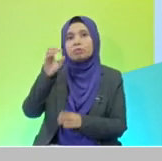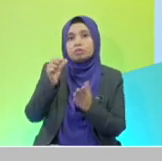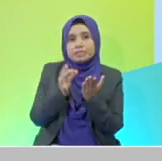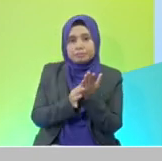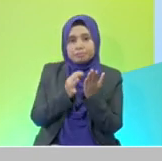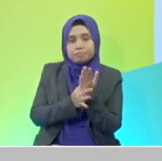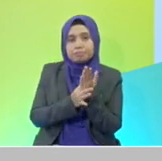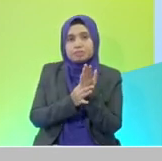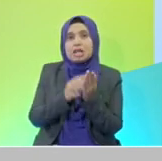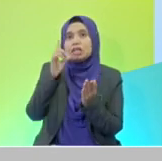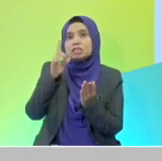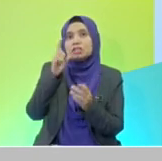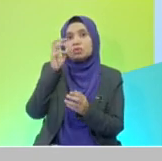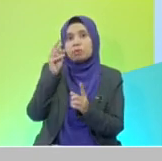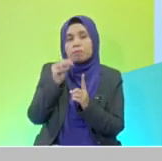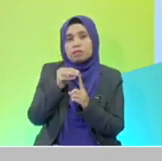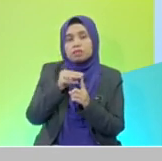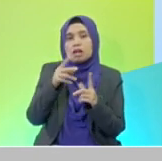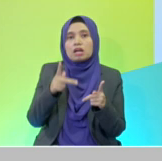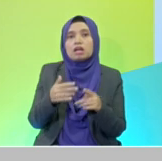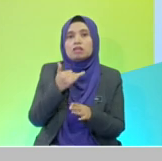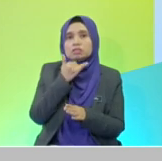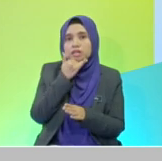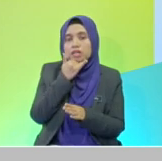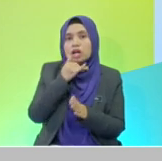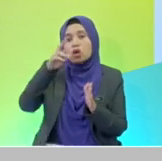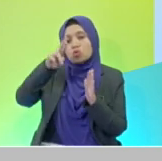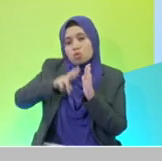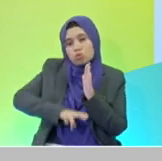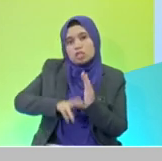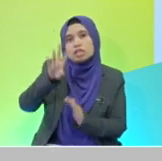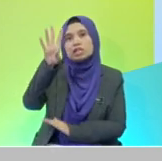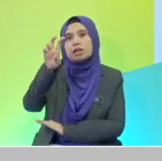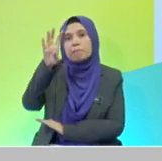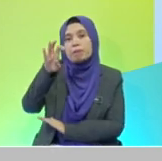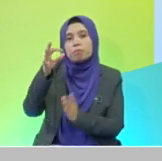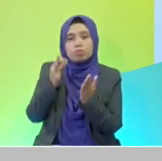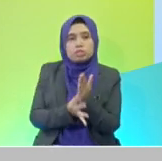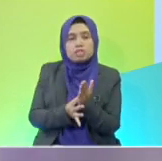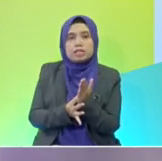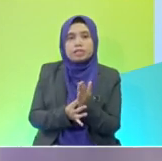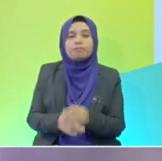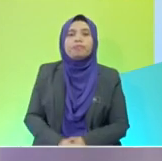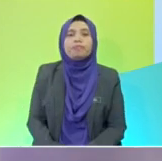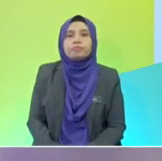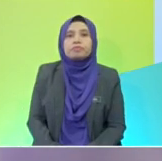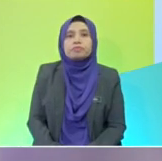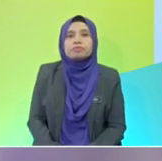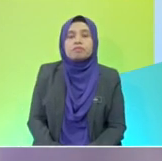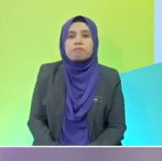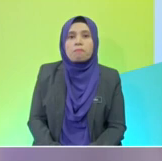jadi satu markah kalau salah rugi 40sin tak cukuplah 100 kita nanti Oke kita